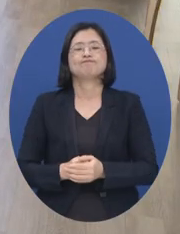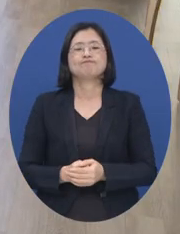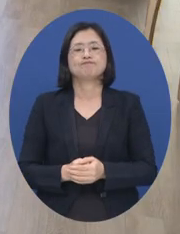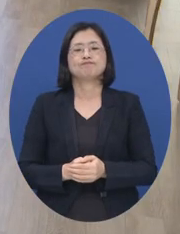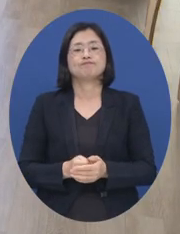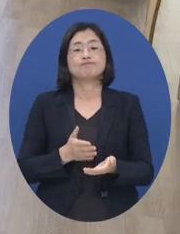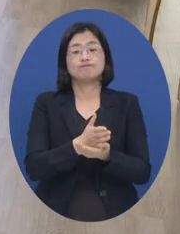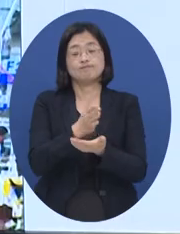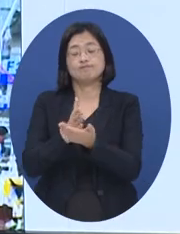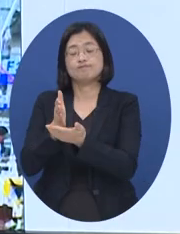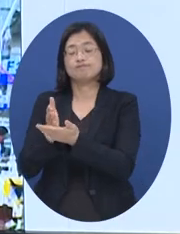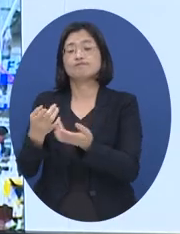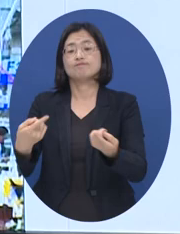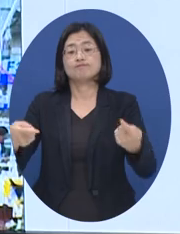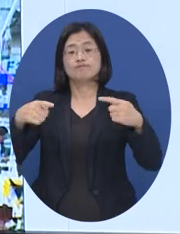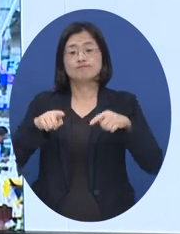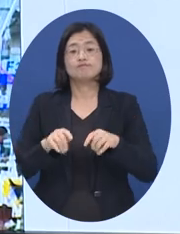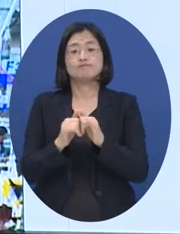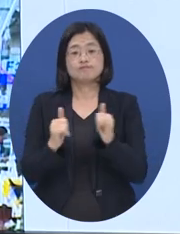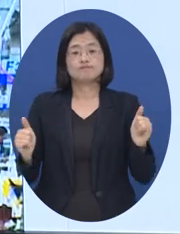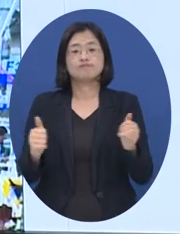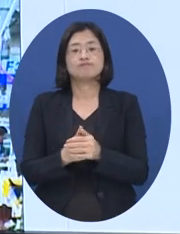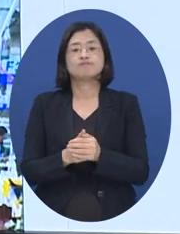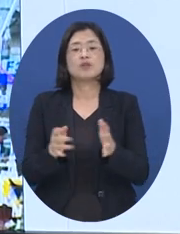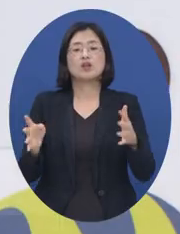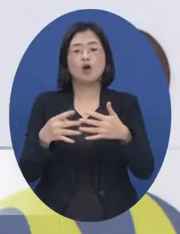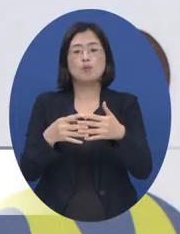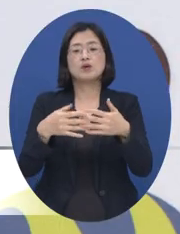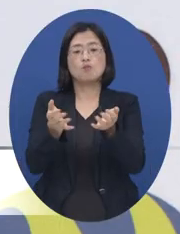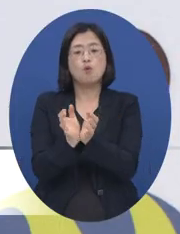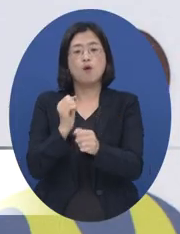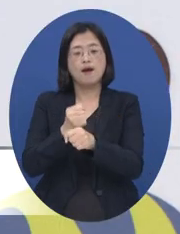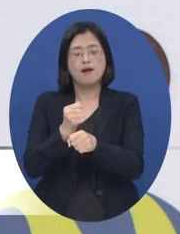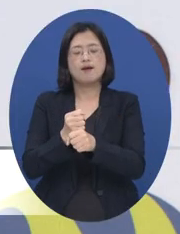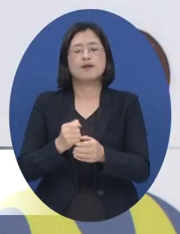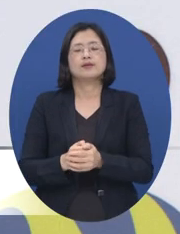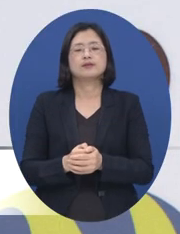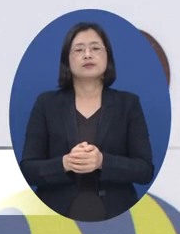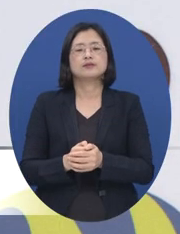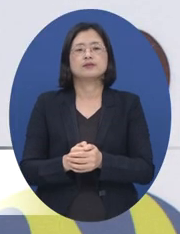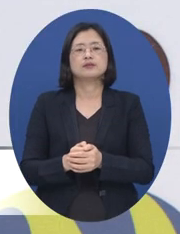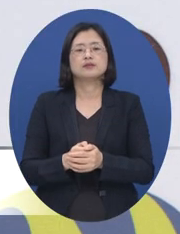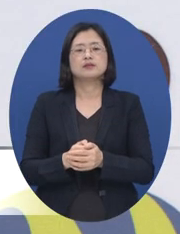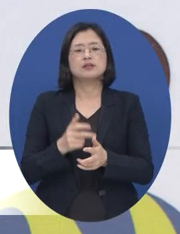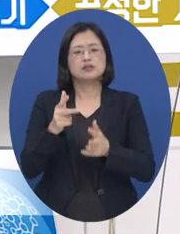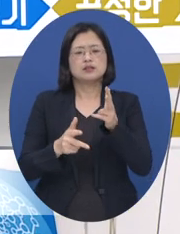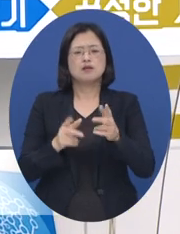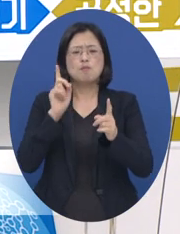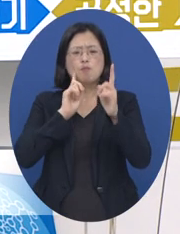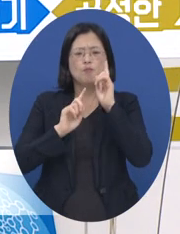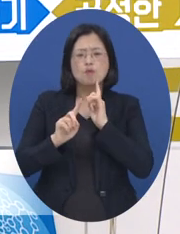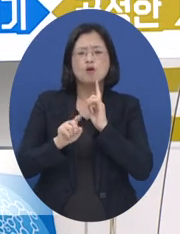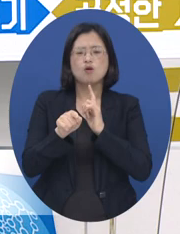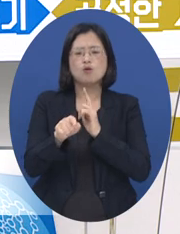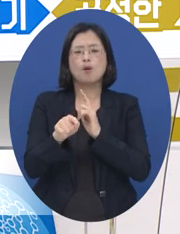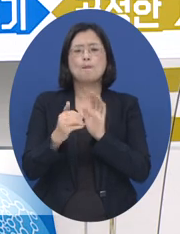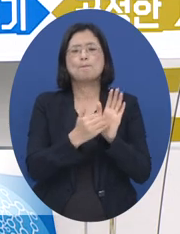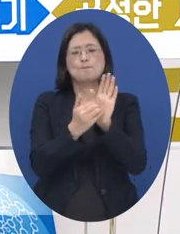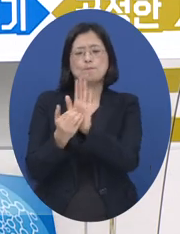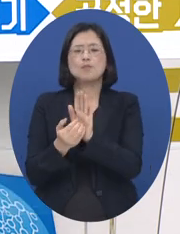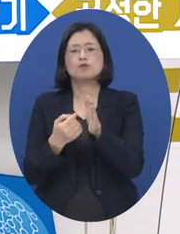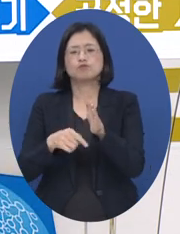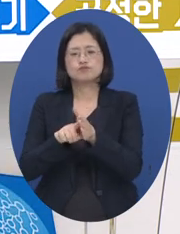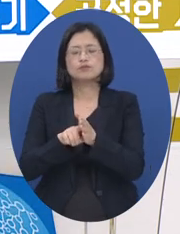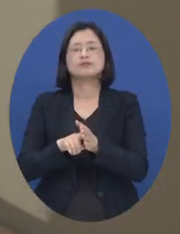각층 전문가가 참여하는 노동 안전 협의체를 구성하고 산업재 관련 부서 협의체 도 만들어 산재 예방을 위해